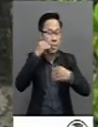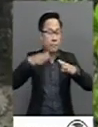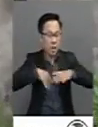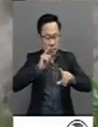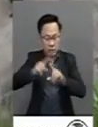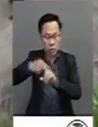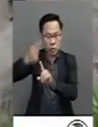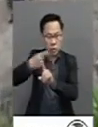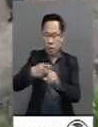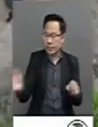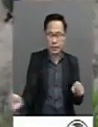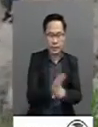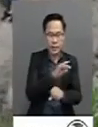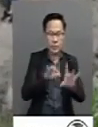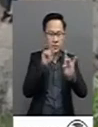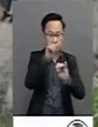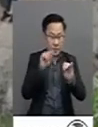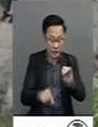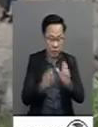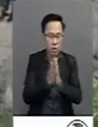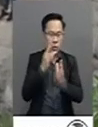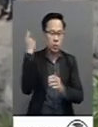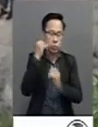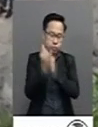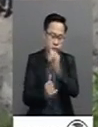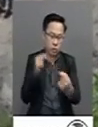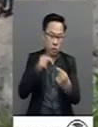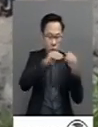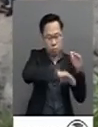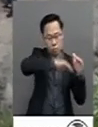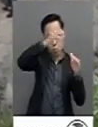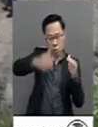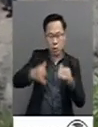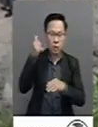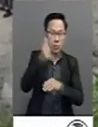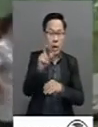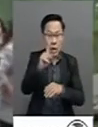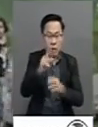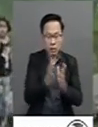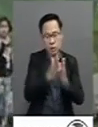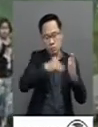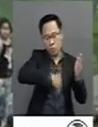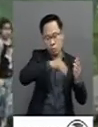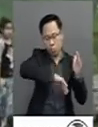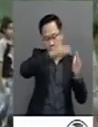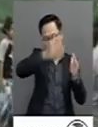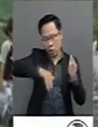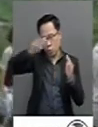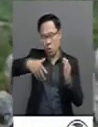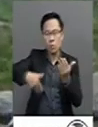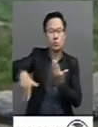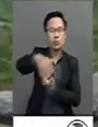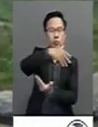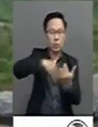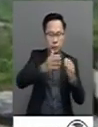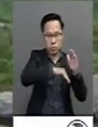องพนมนะคะช่วงเช้าค่ะก็มีนักท่องเที่ยวไปที่จุดชมวิวบนภูเขาลักษณะของอุทยานที่นี้นะคะมีสัตว์พิเศษค่ะ